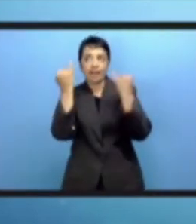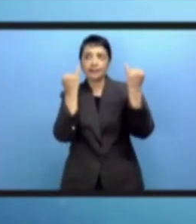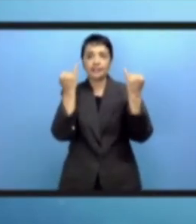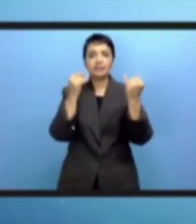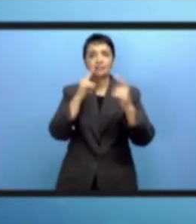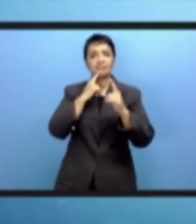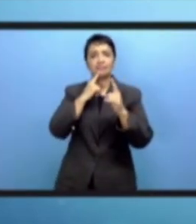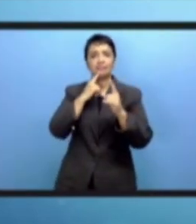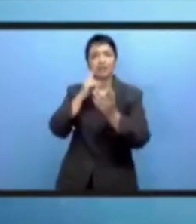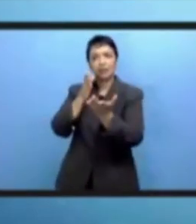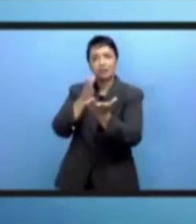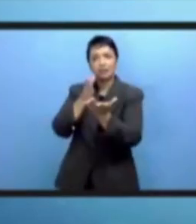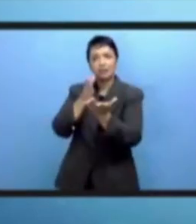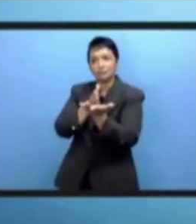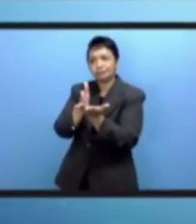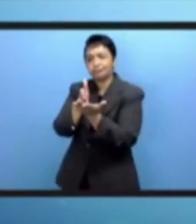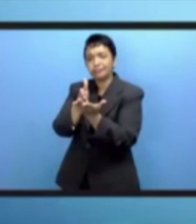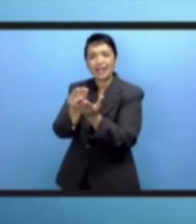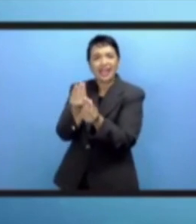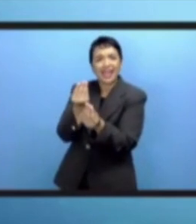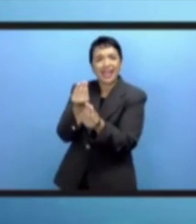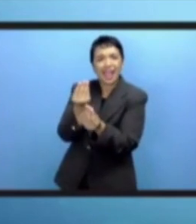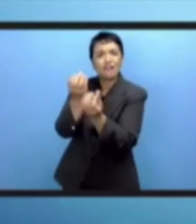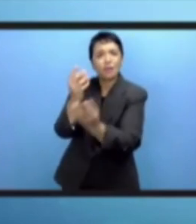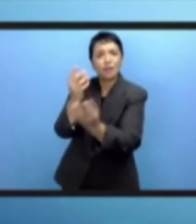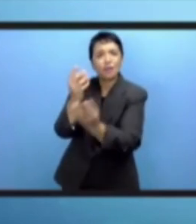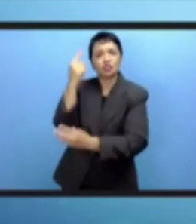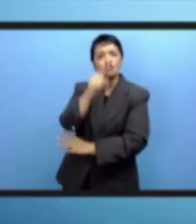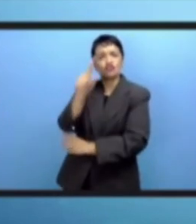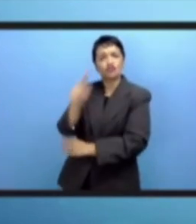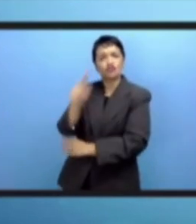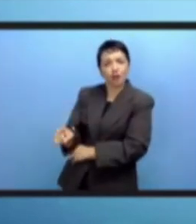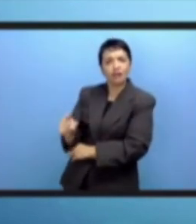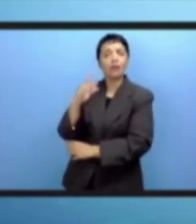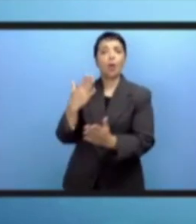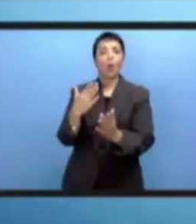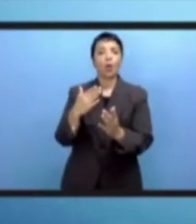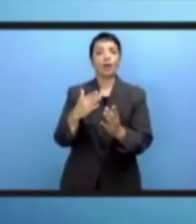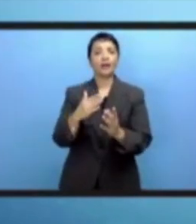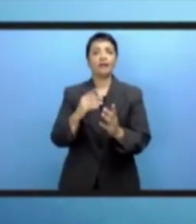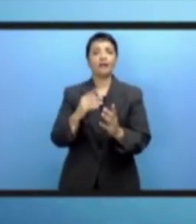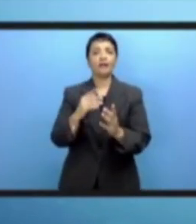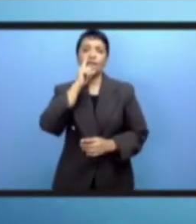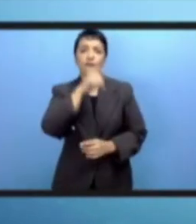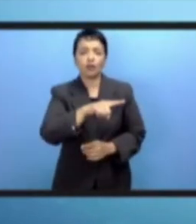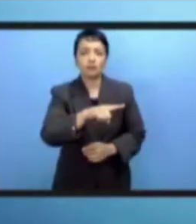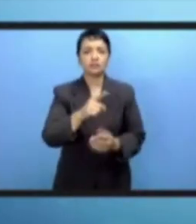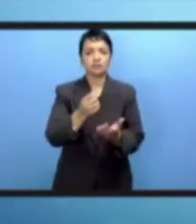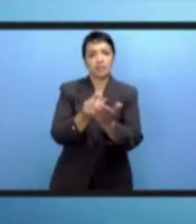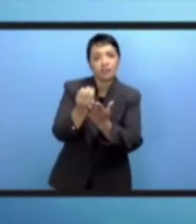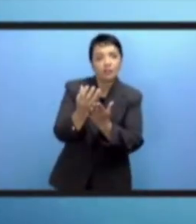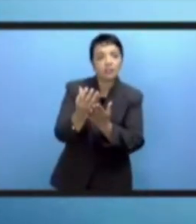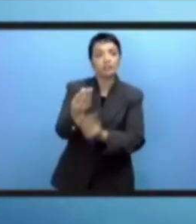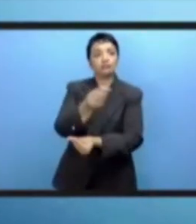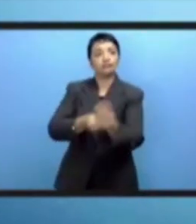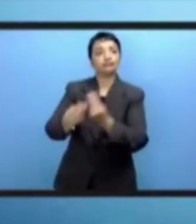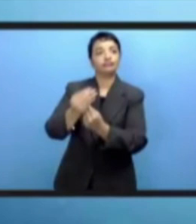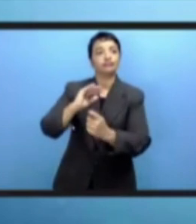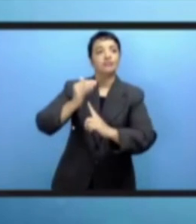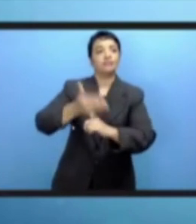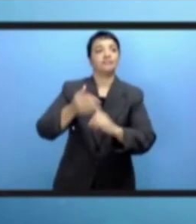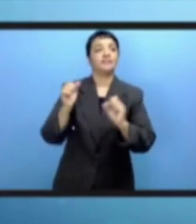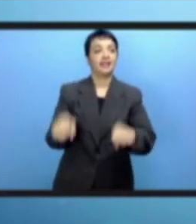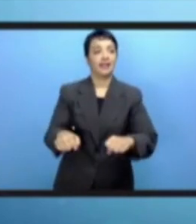использование информации в политических целях, поэтому важно бороться с дезинформацией. К сожалению, это